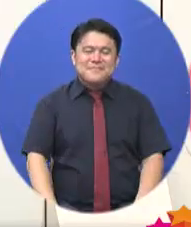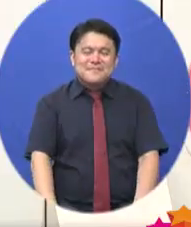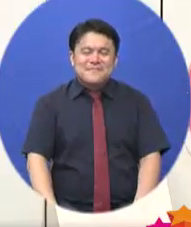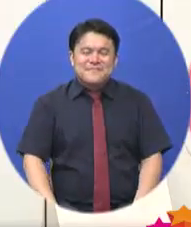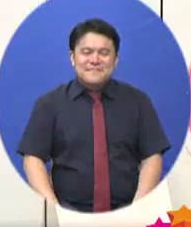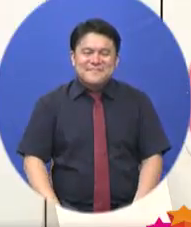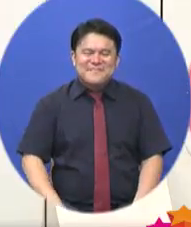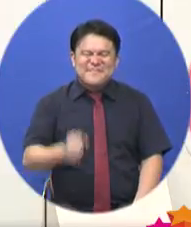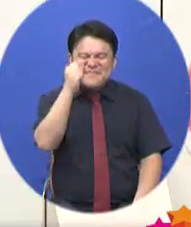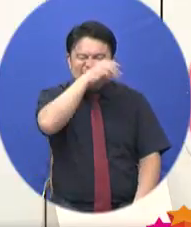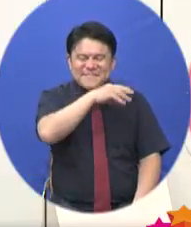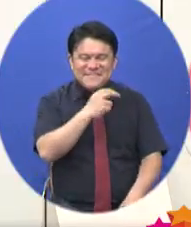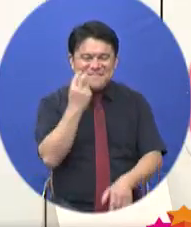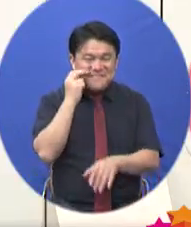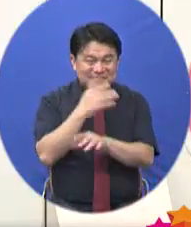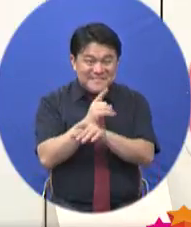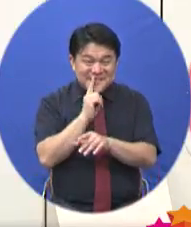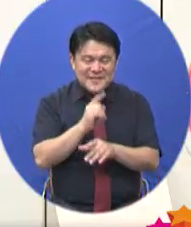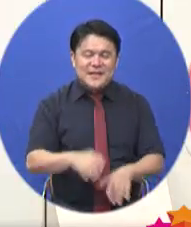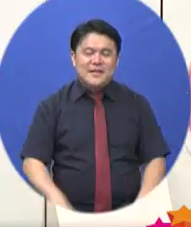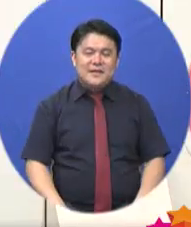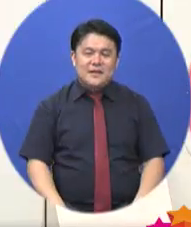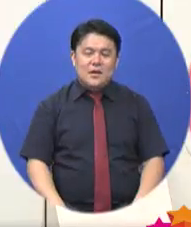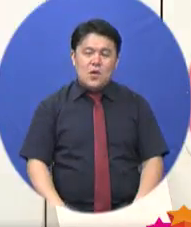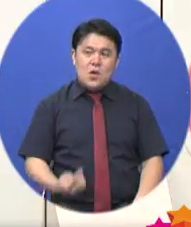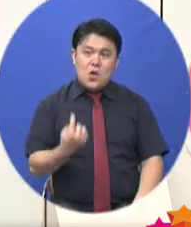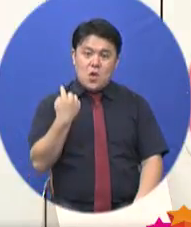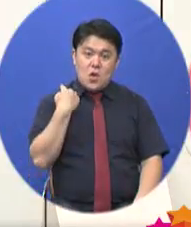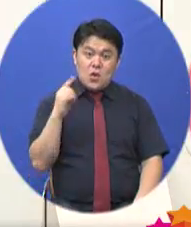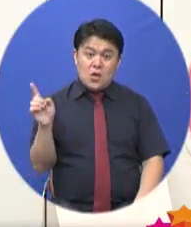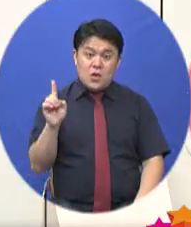그래요. 네. 웃자고 한 얘기입니다. 네. 예예. 예. 어제